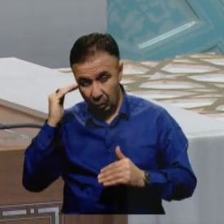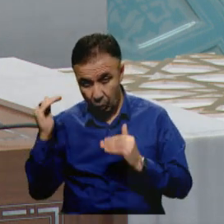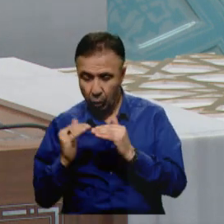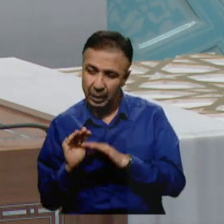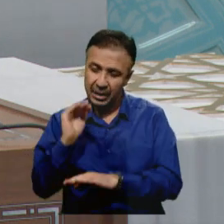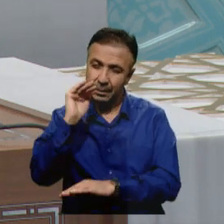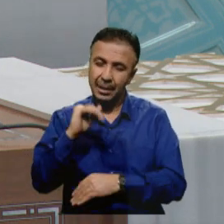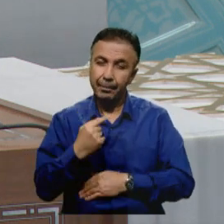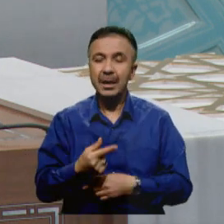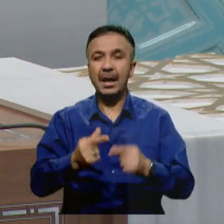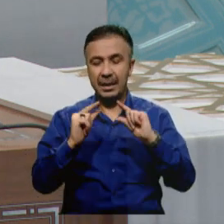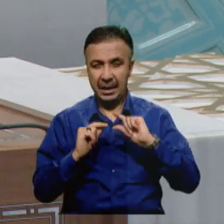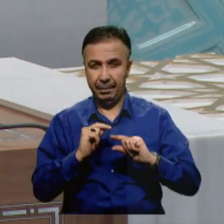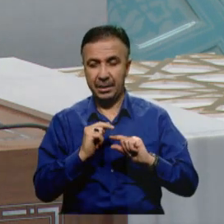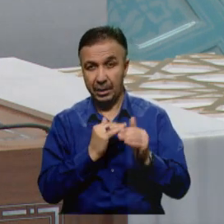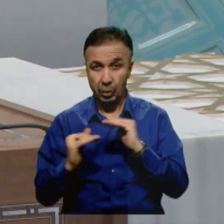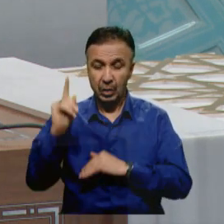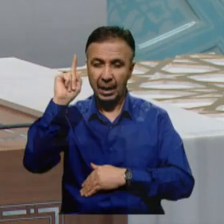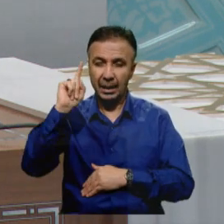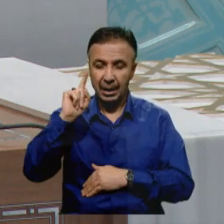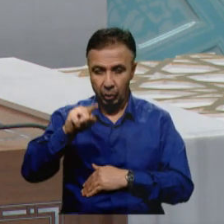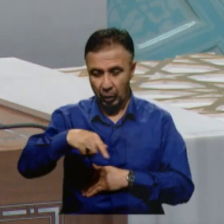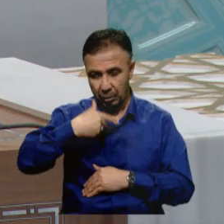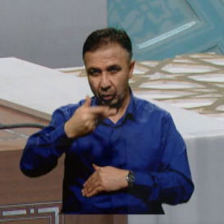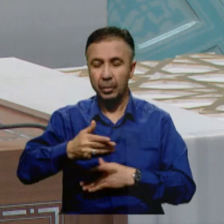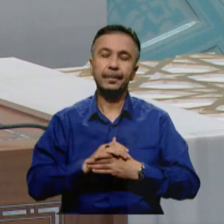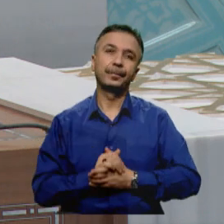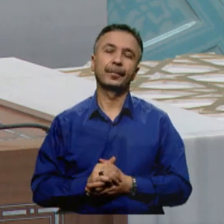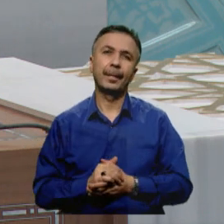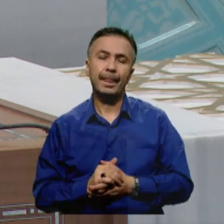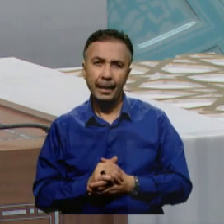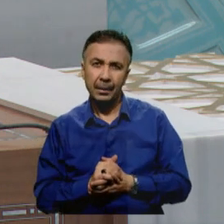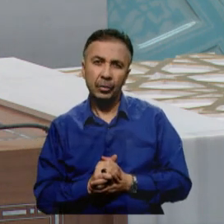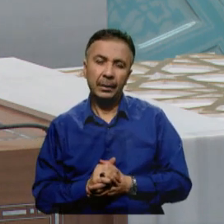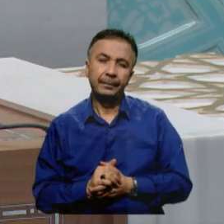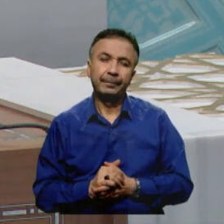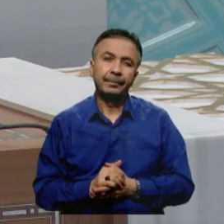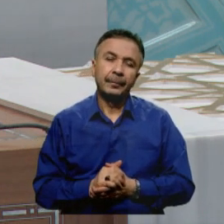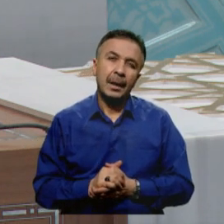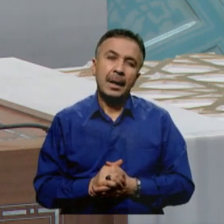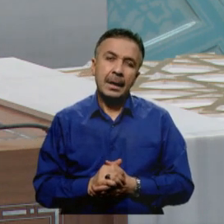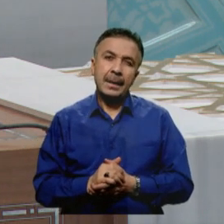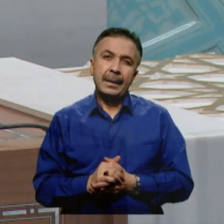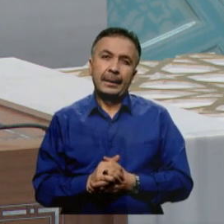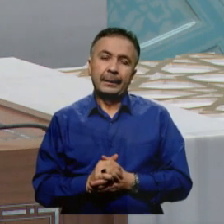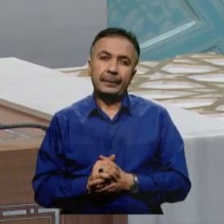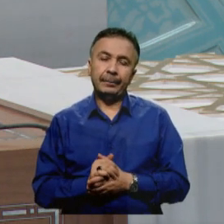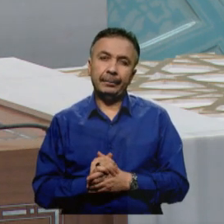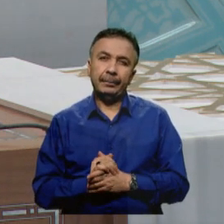kerimede Allah-u Teala buyuruyor ki, Estağfirullah, İnna enzelna ileykel kitabe bil